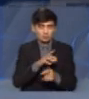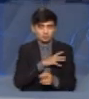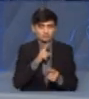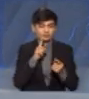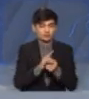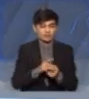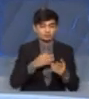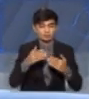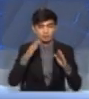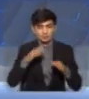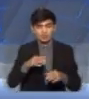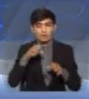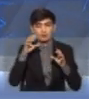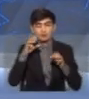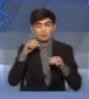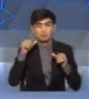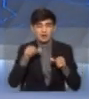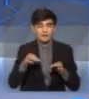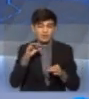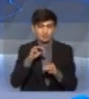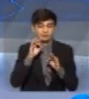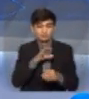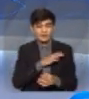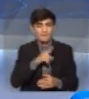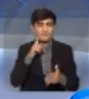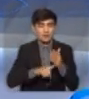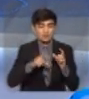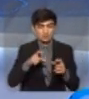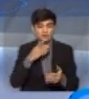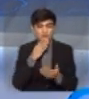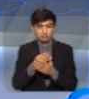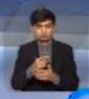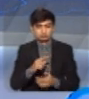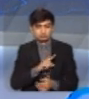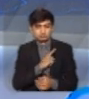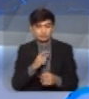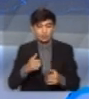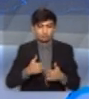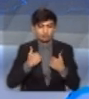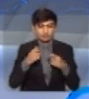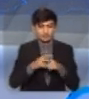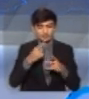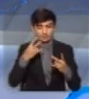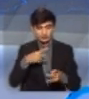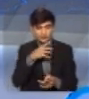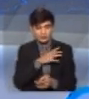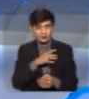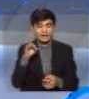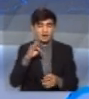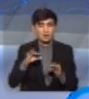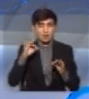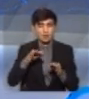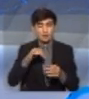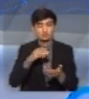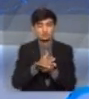Они напомнили о простых правилах и призвали верующих усмирить свою гордыню. Насколько наши граждане прислушиваются к религиозным